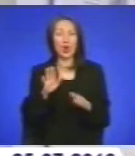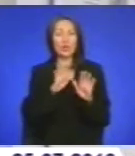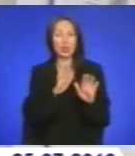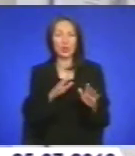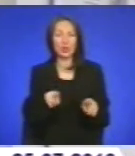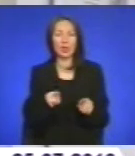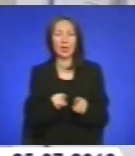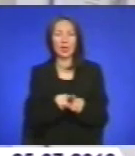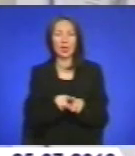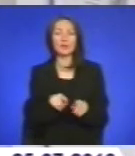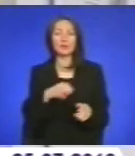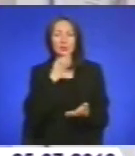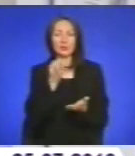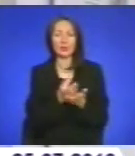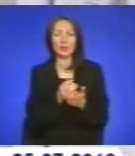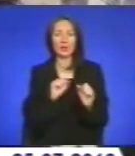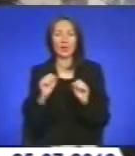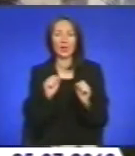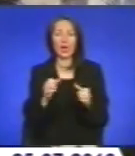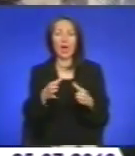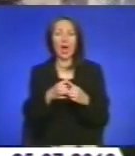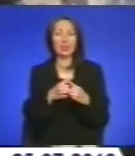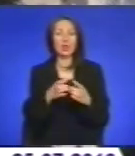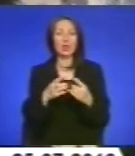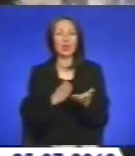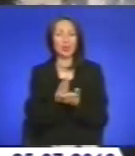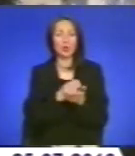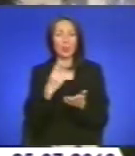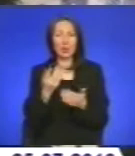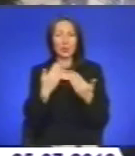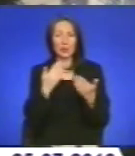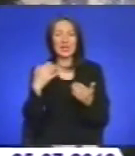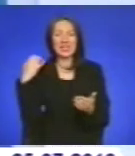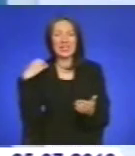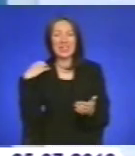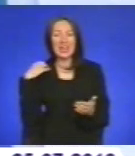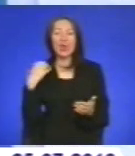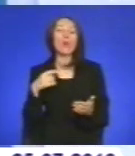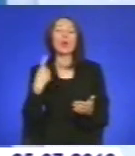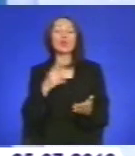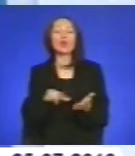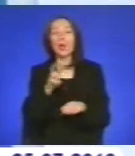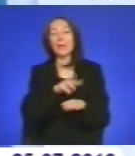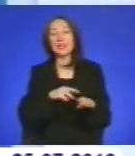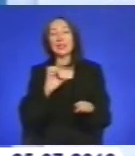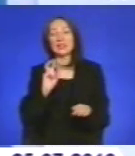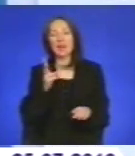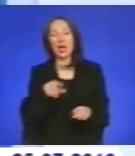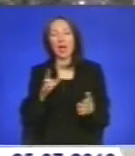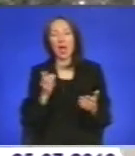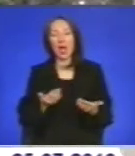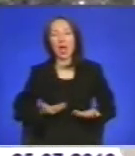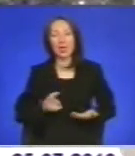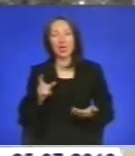та найдосвідченіші керівники галузевих служб. Першими спілкувалися із начальником обласної міліції Віктором Саком мешканці Чортківського району та жителі